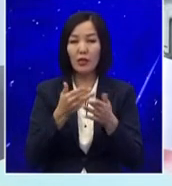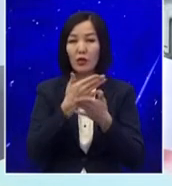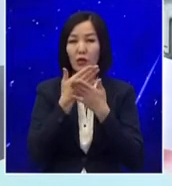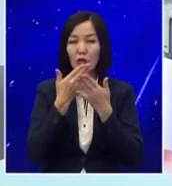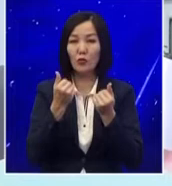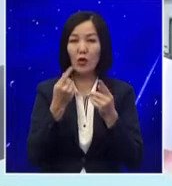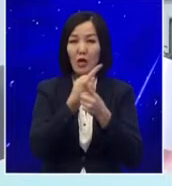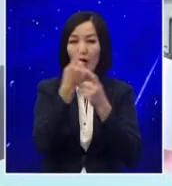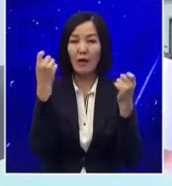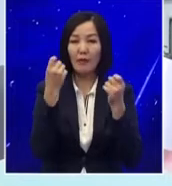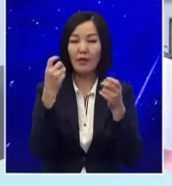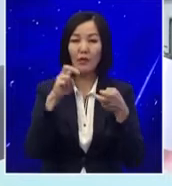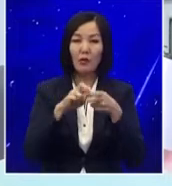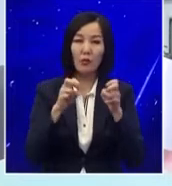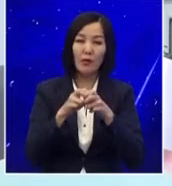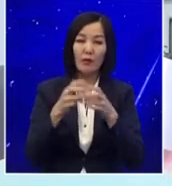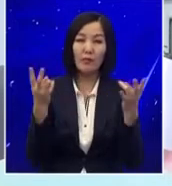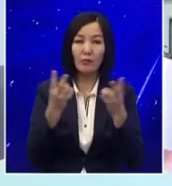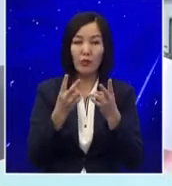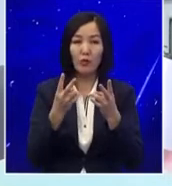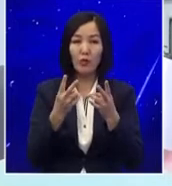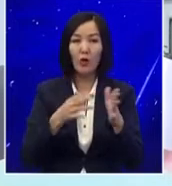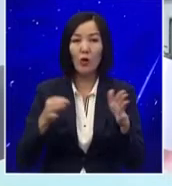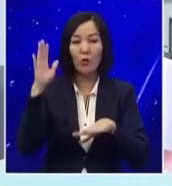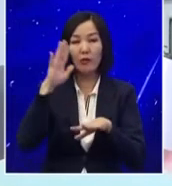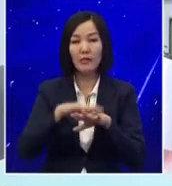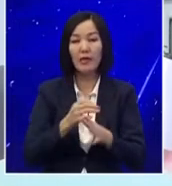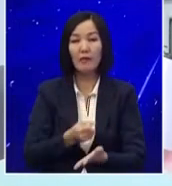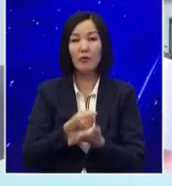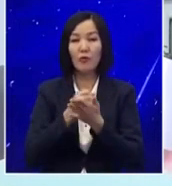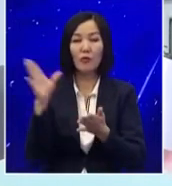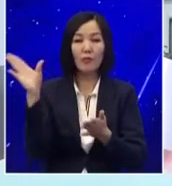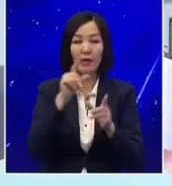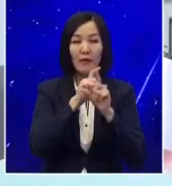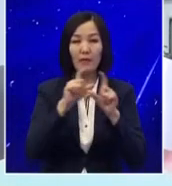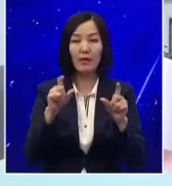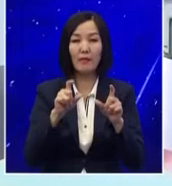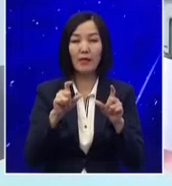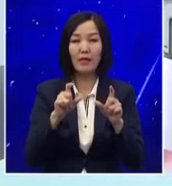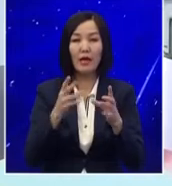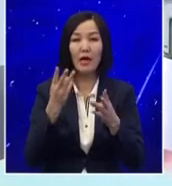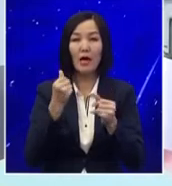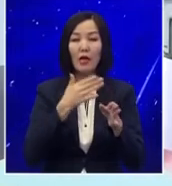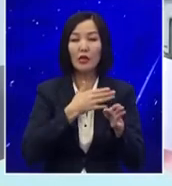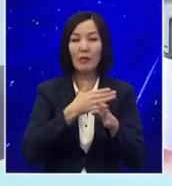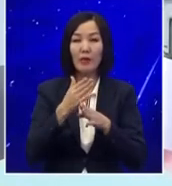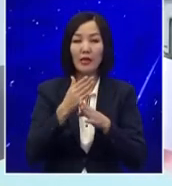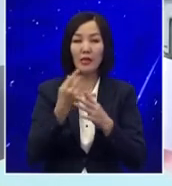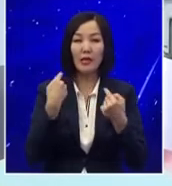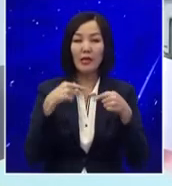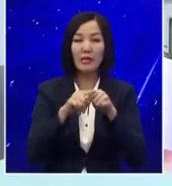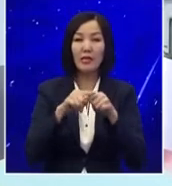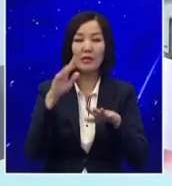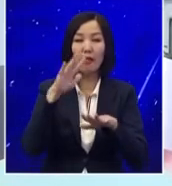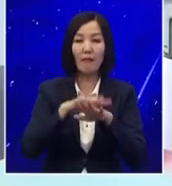жақта ақпараттандыру мәселелері бол керек. Облыс әкімінің қолдауымен барлық мекемелерге штат, қаражат және материалдық техникалық